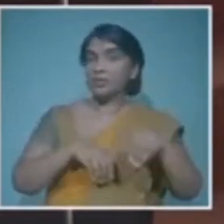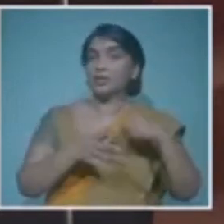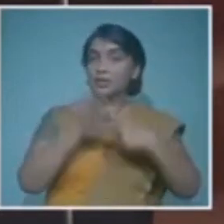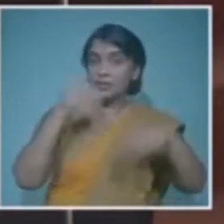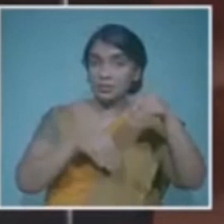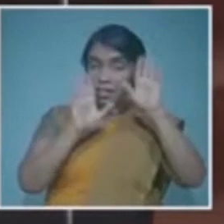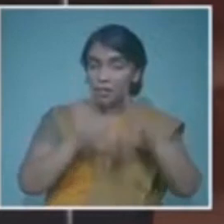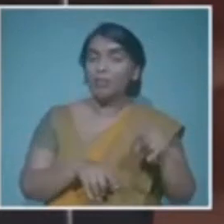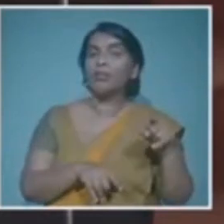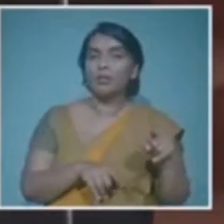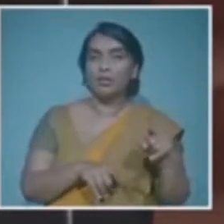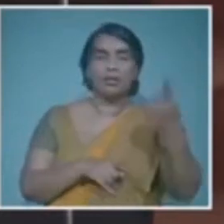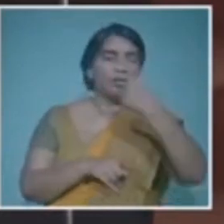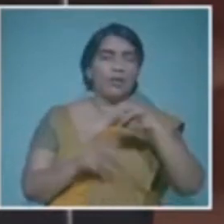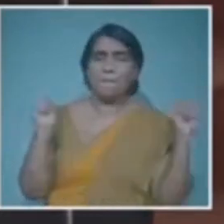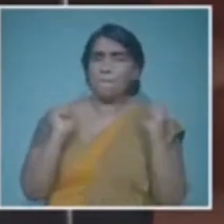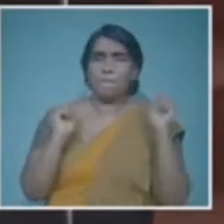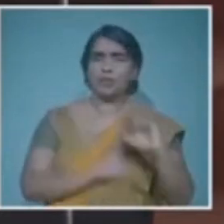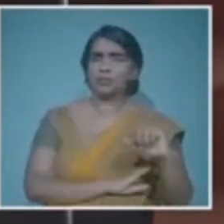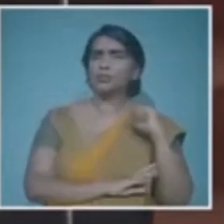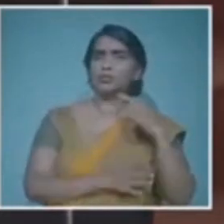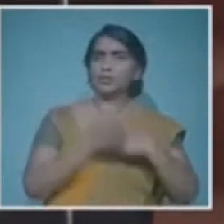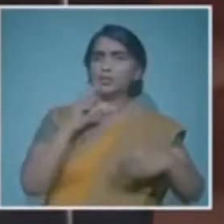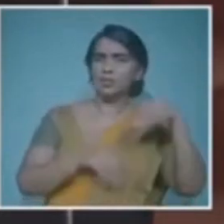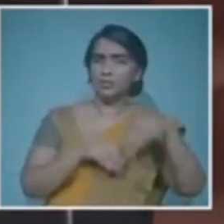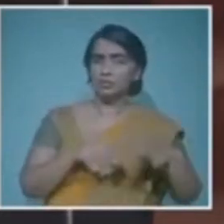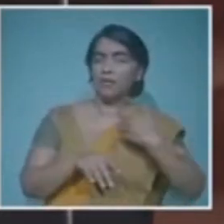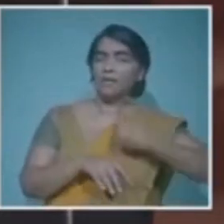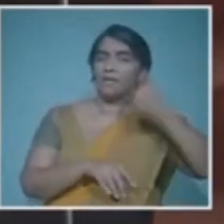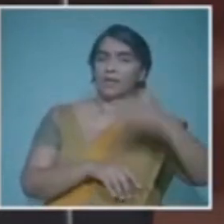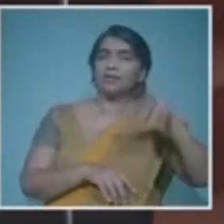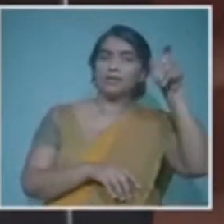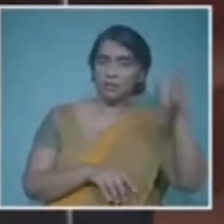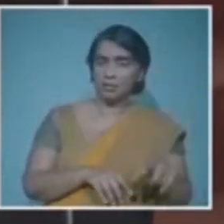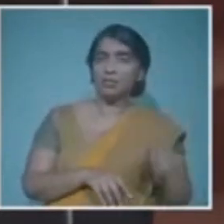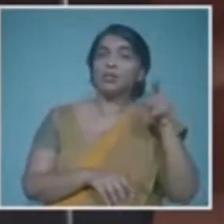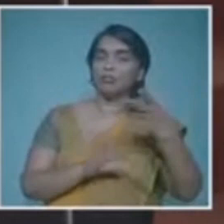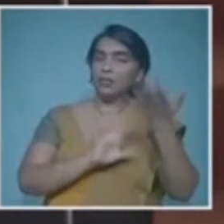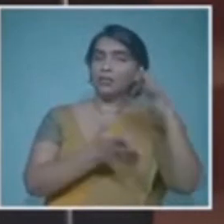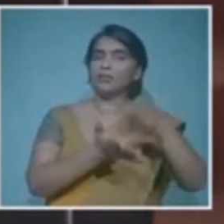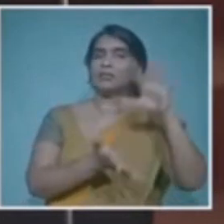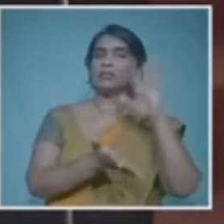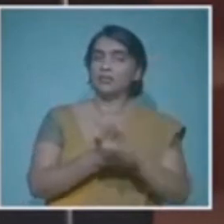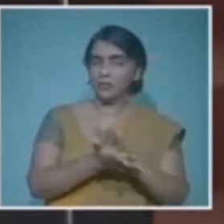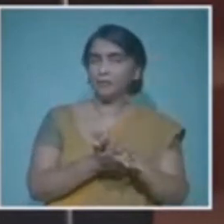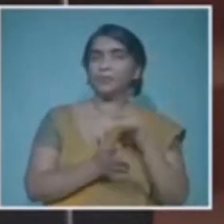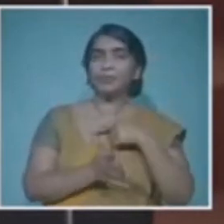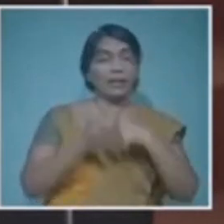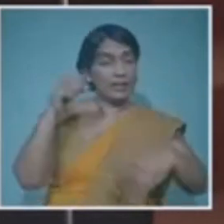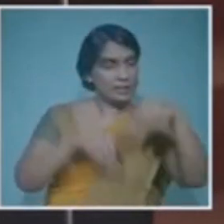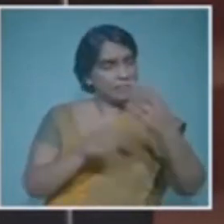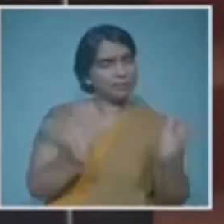ඡන්ද තිබ්බොත් කිසි කෙනෙකුට බය නොවි එතුමා ඉතිහාසයට එක්කව වෙනවා. එතුමා ඉතිහාසයට එක්කව වෙනවා. ඒ නිසා මම කියනවා ඡන්ද